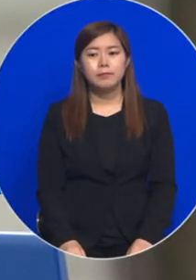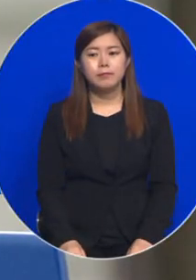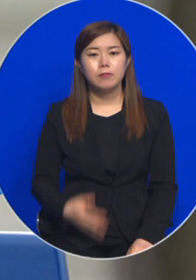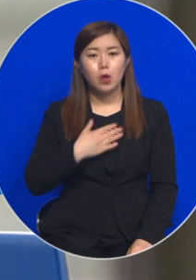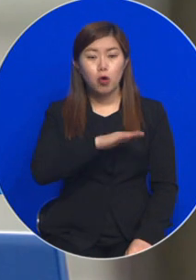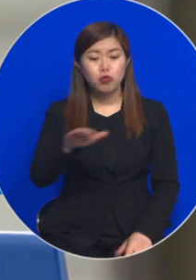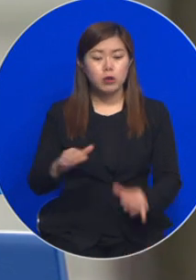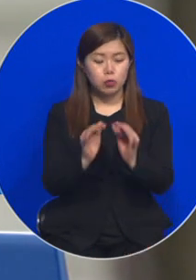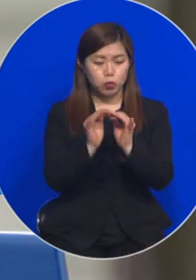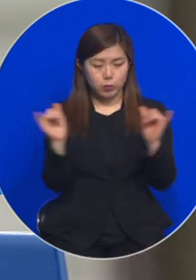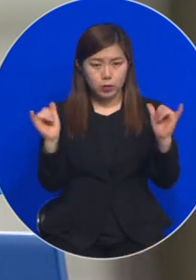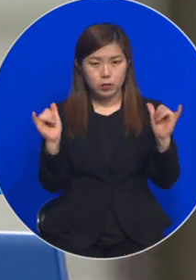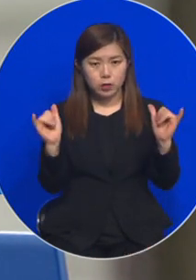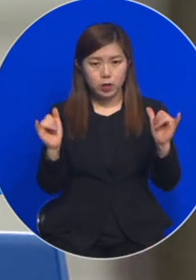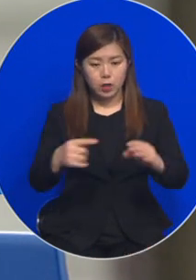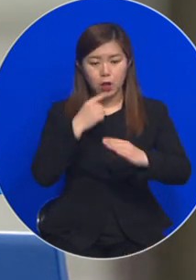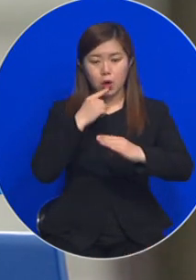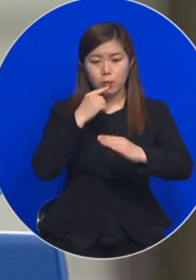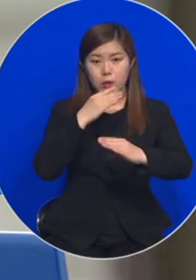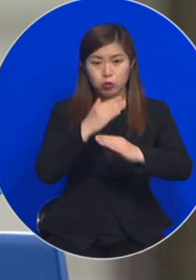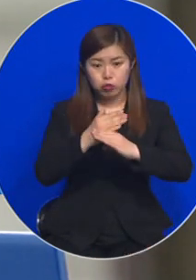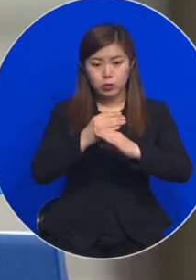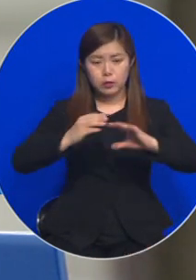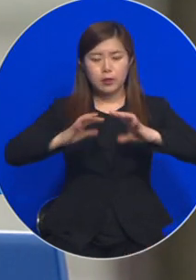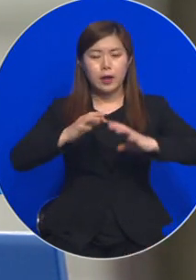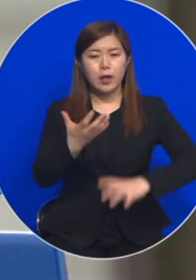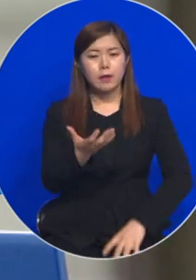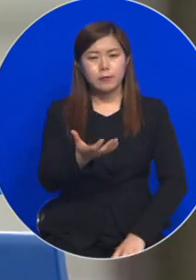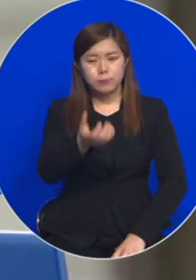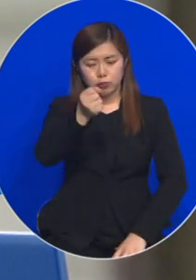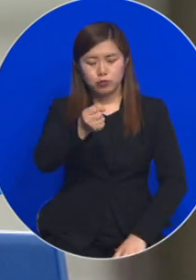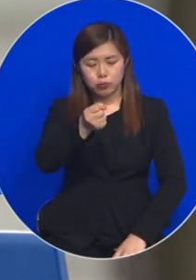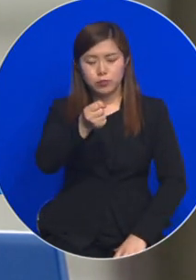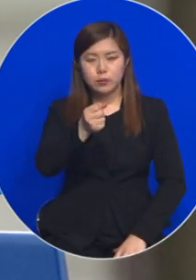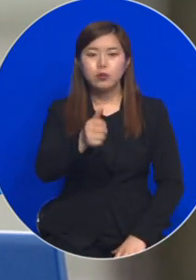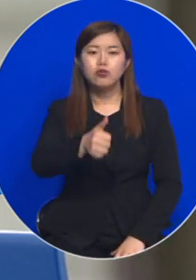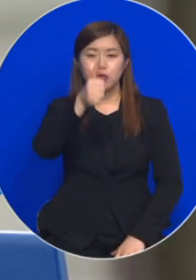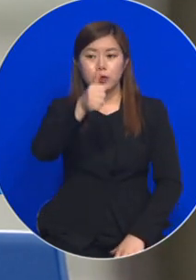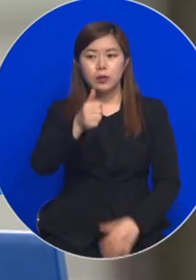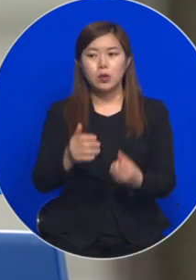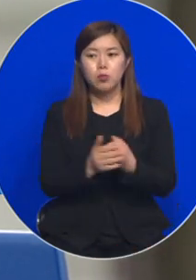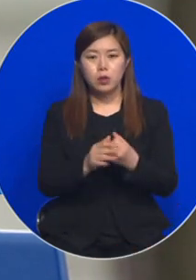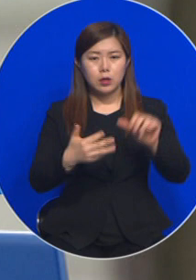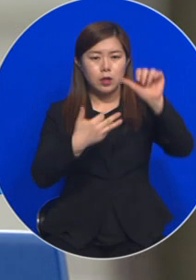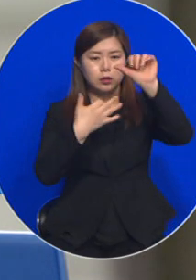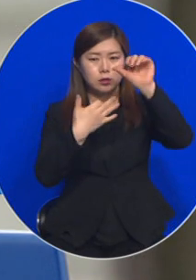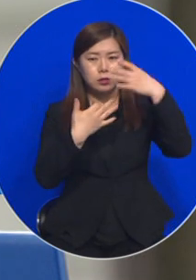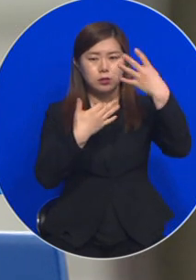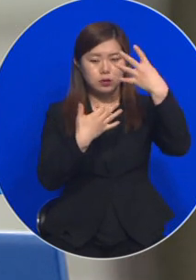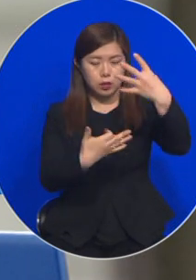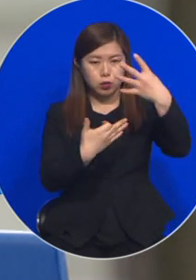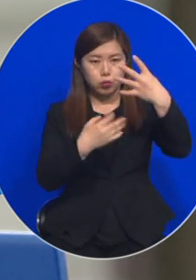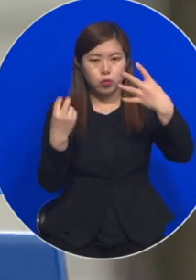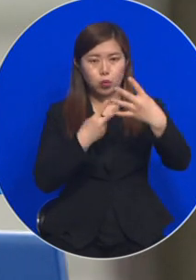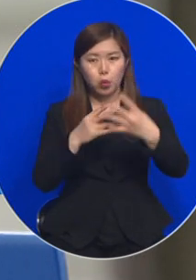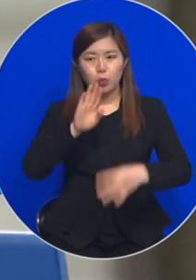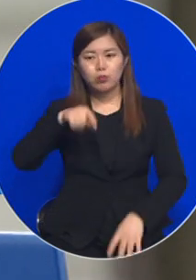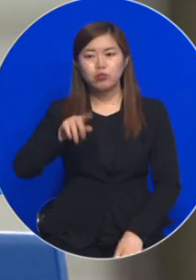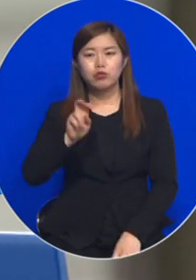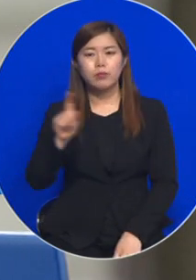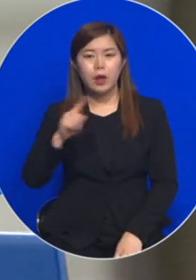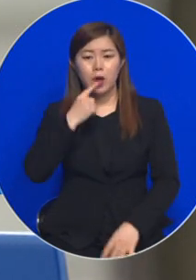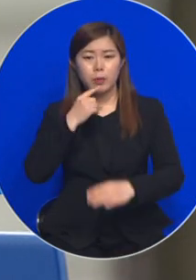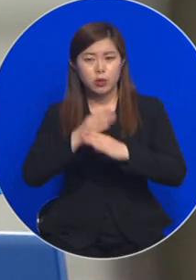국민들은 민주공화국의 주권자로서 4.19 혁명과 부마민주항쟁, 5.18 민주화운동, 6.1